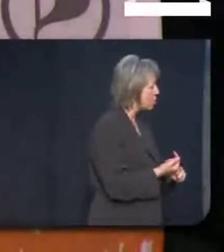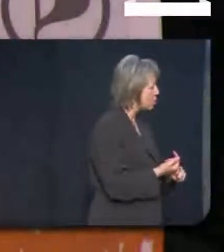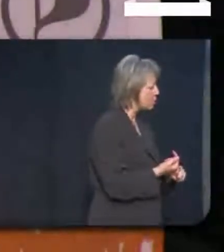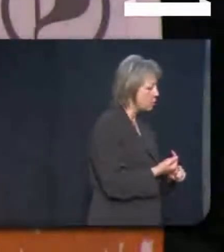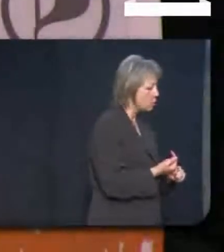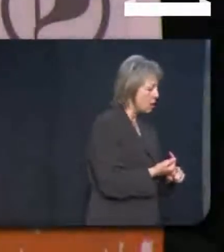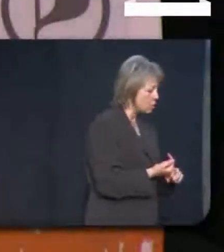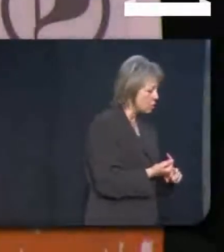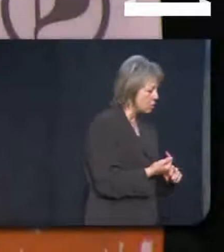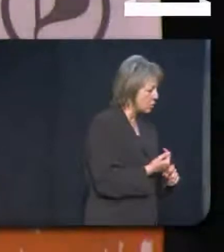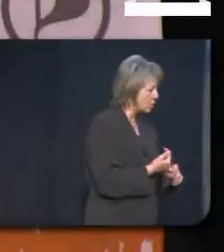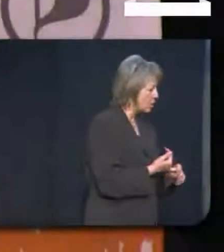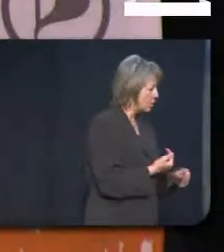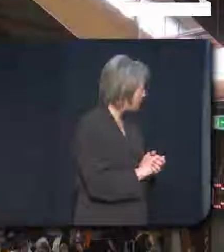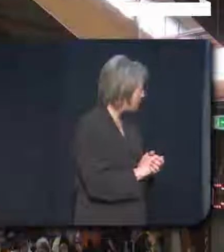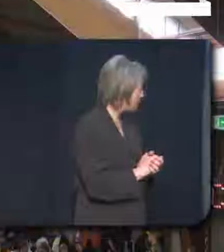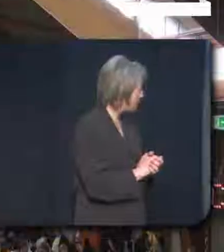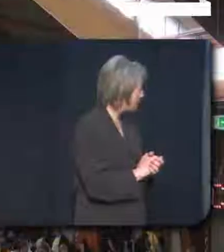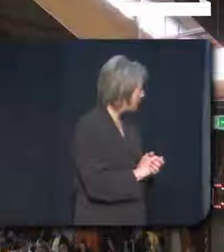so